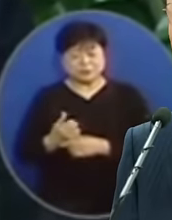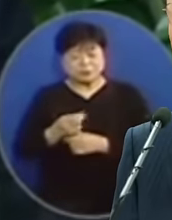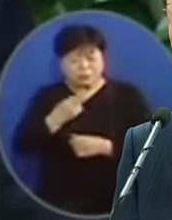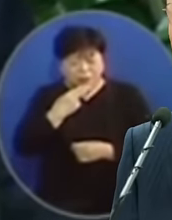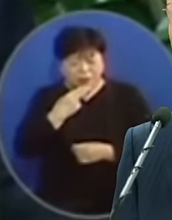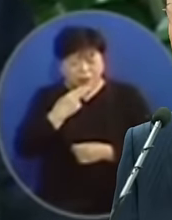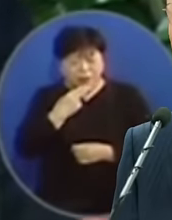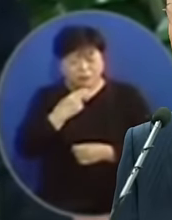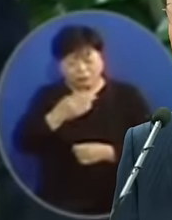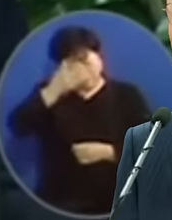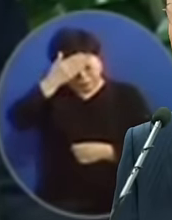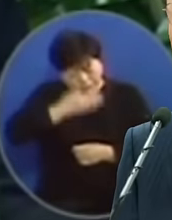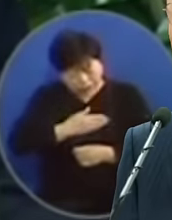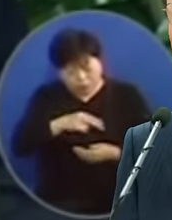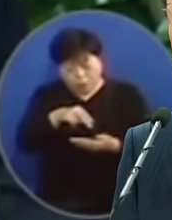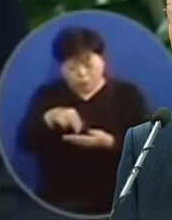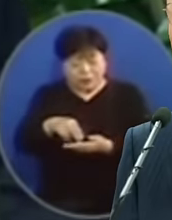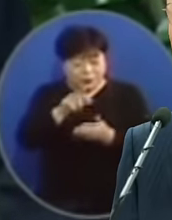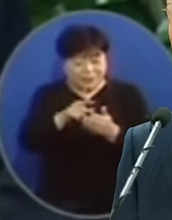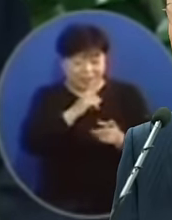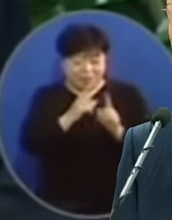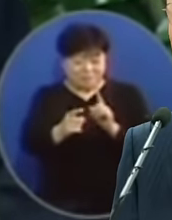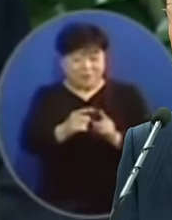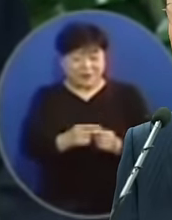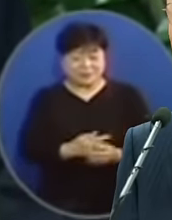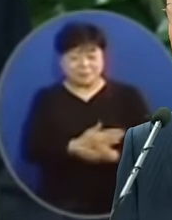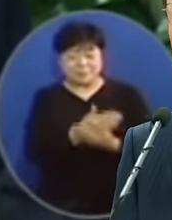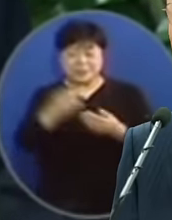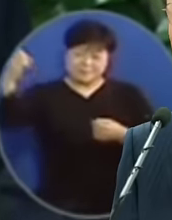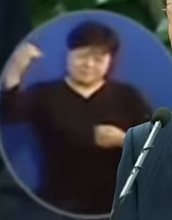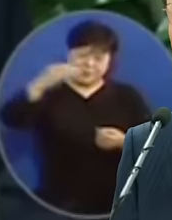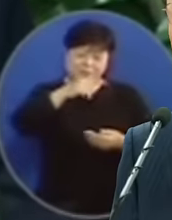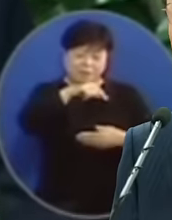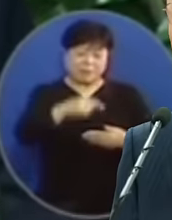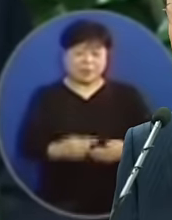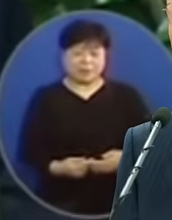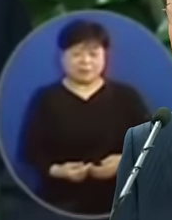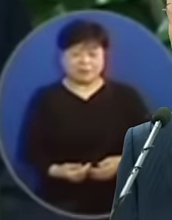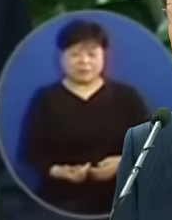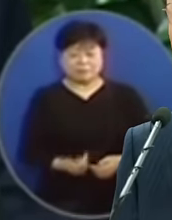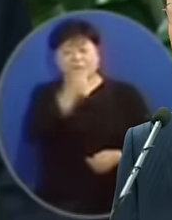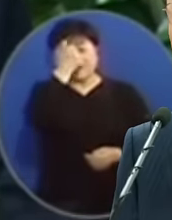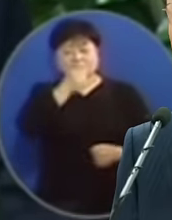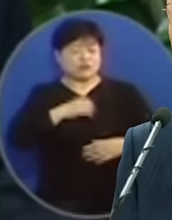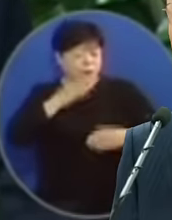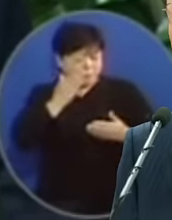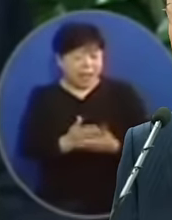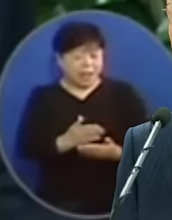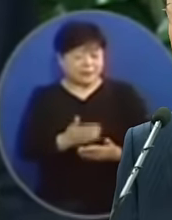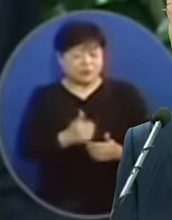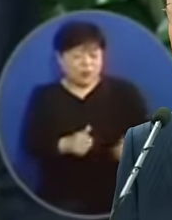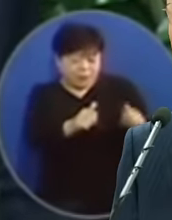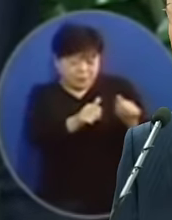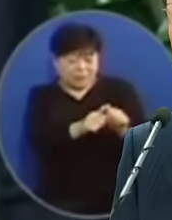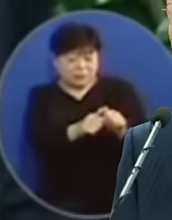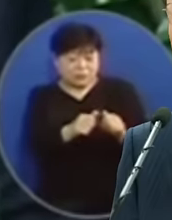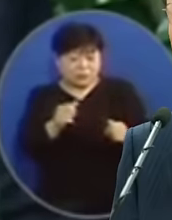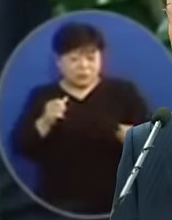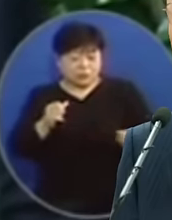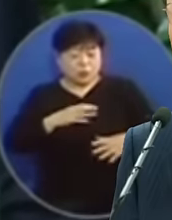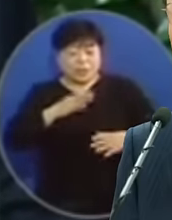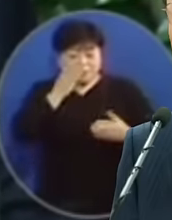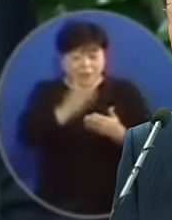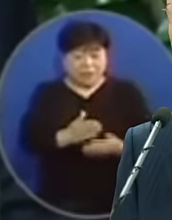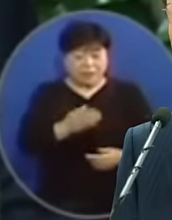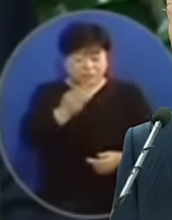다 캄캄하고 외로울 때도 말씀은 광명한 빛과 같이 마음에 들어와서 두려워 말라 내가 너와 같이 한다. 놀라지 말라 나는